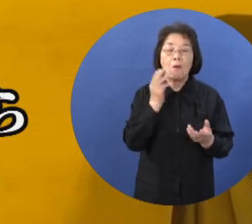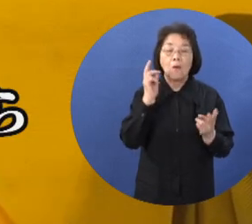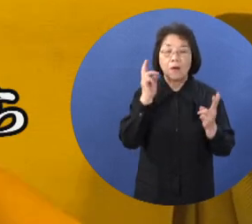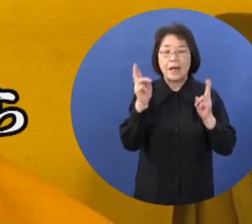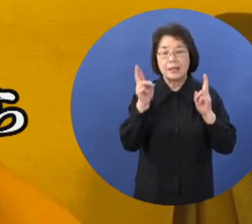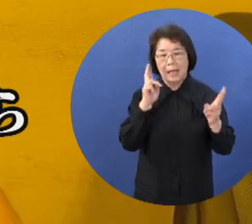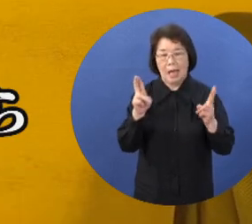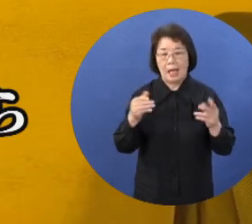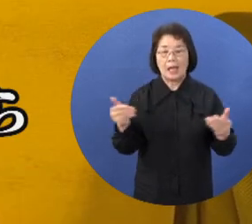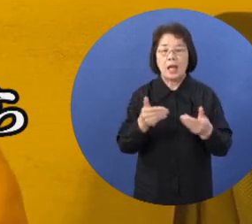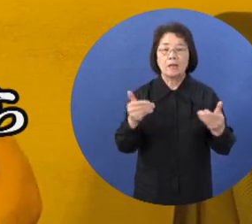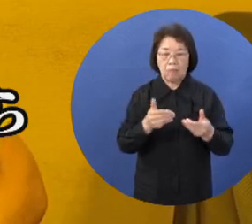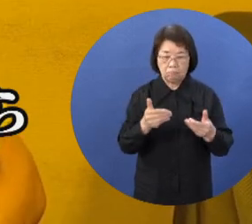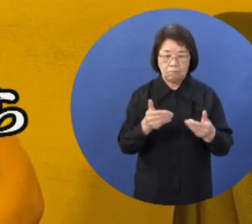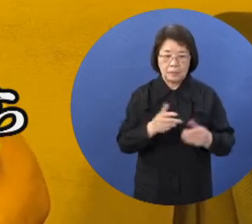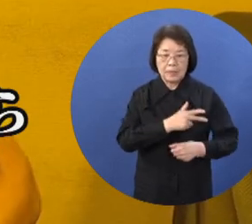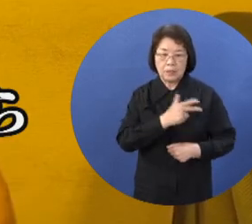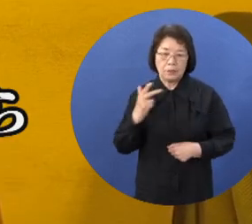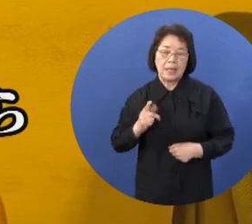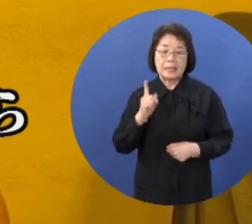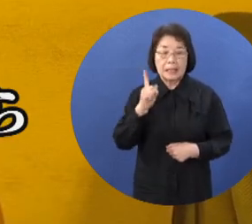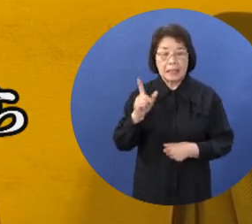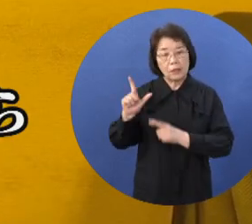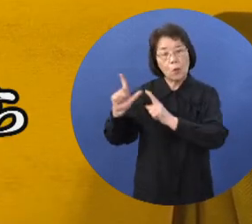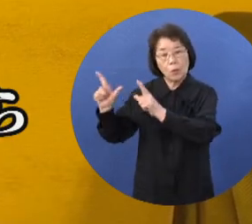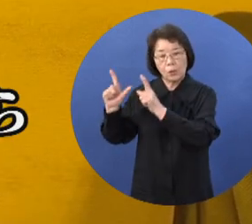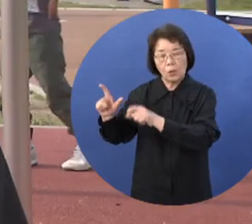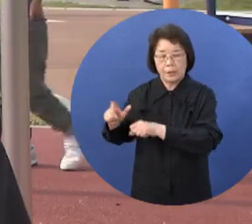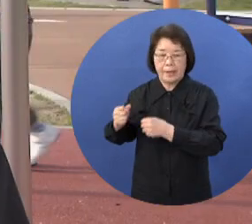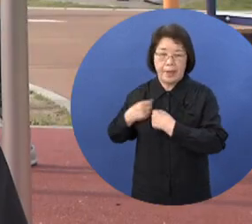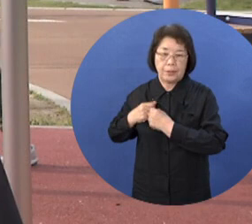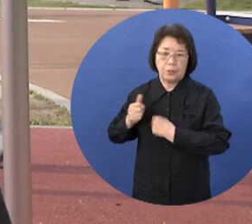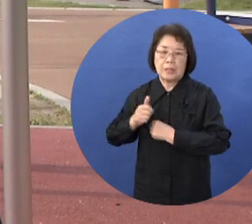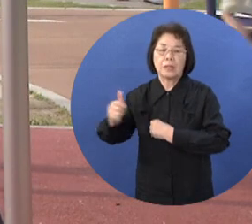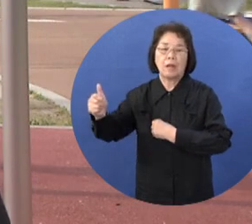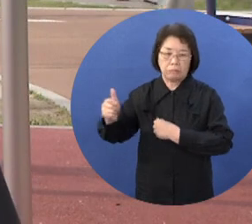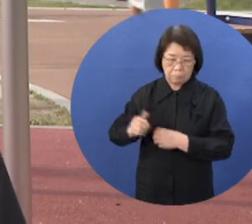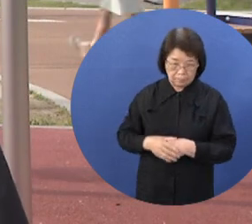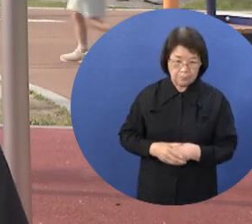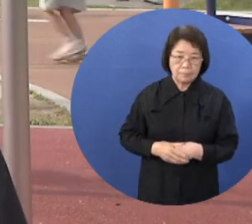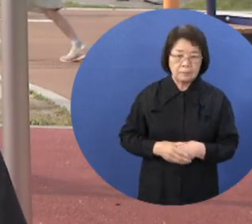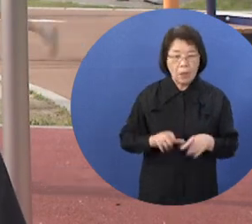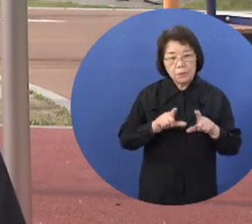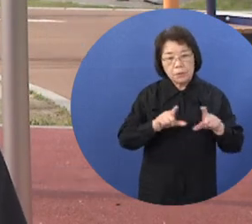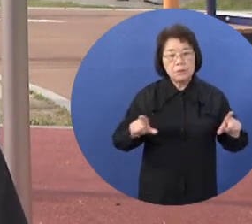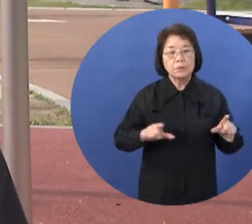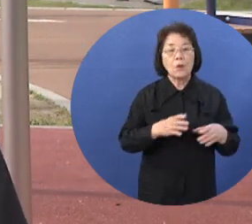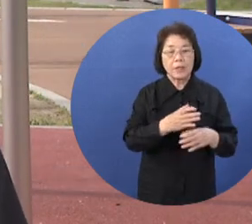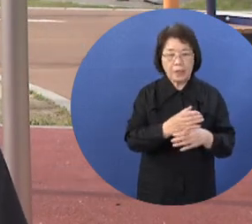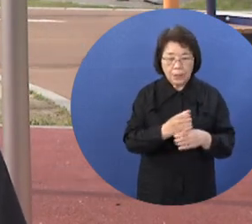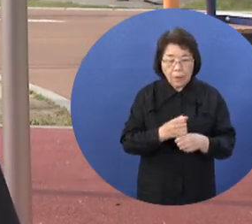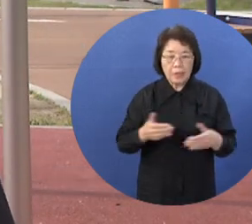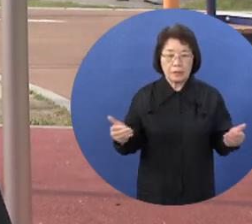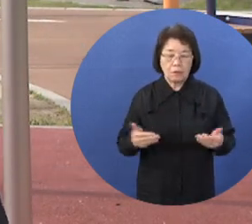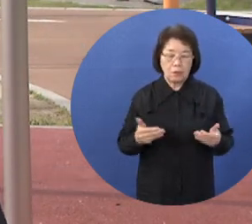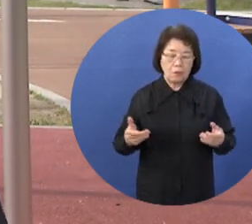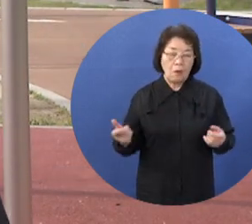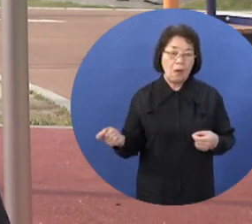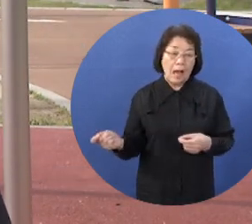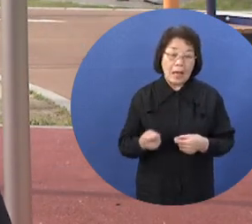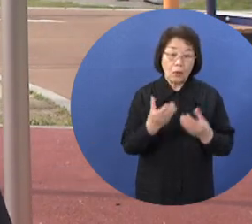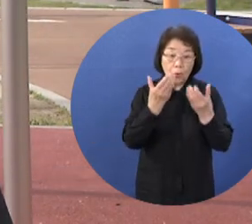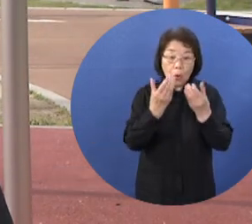週1回東京での練習に参加しています。 すごいな、毎週 平日だと ちょっと仕事早上がりさせていただい